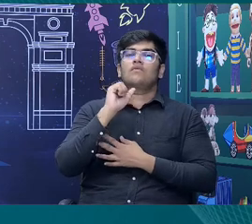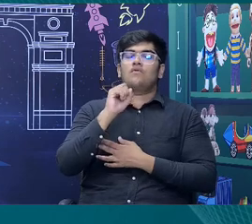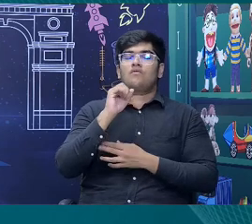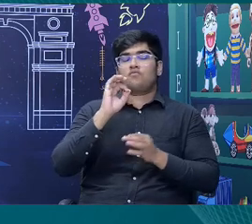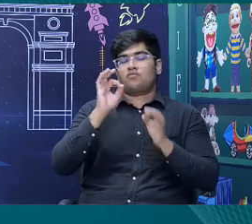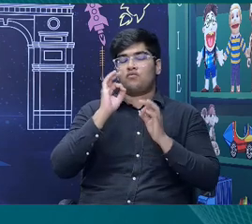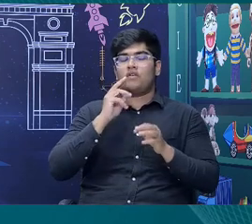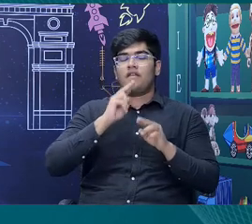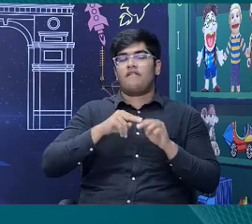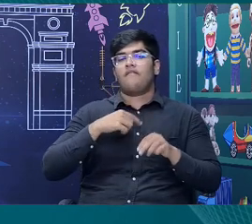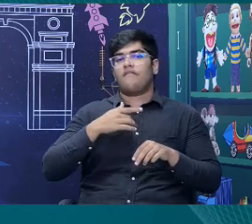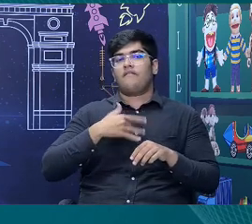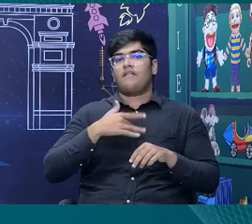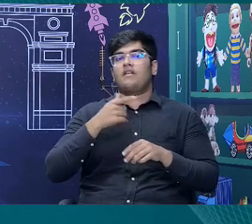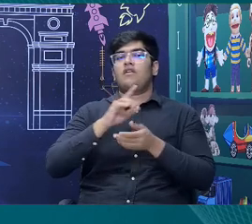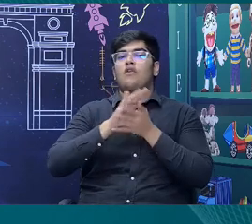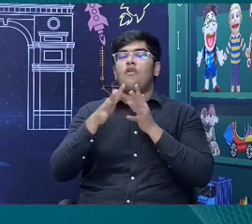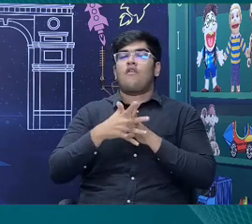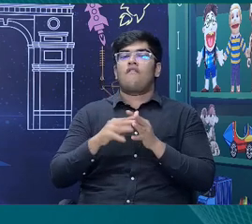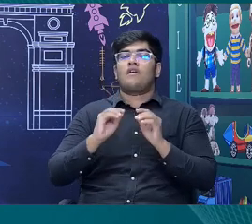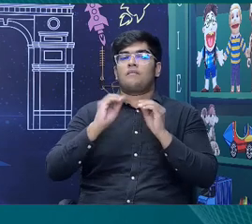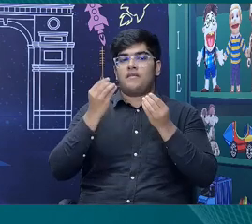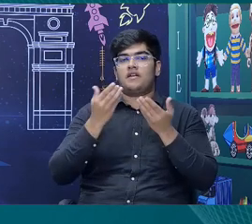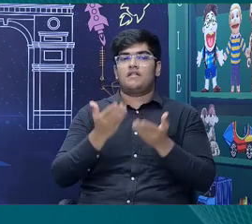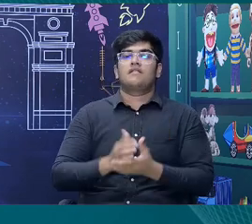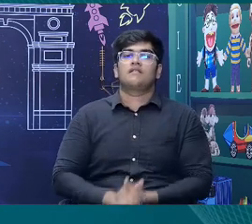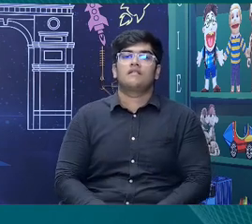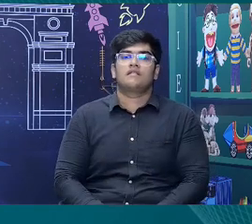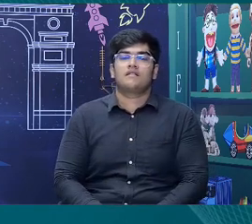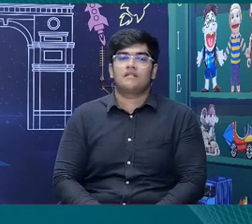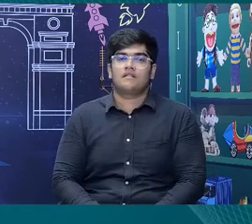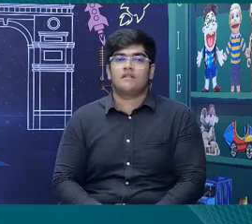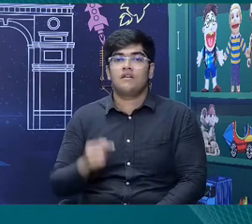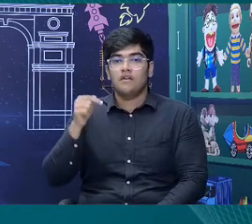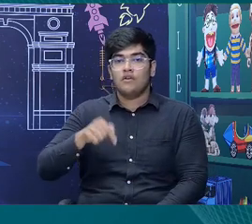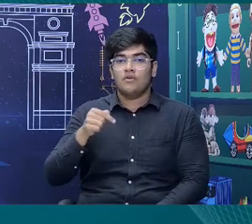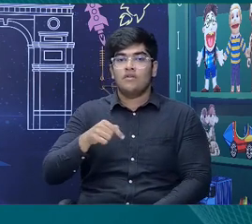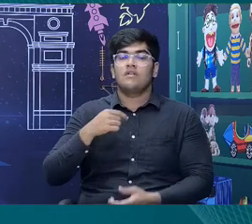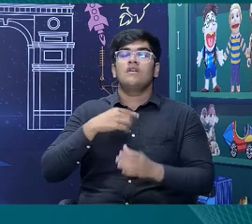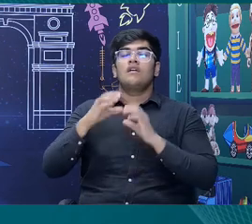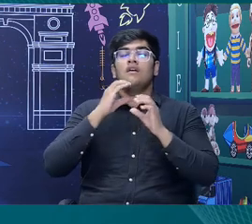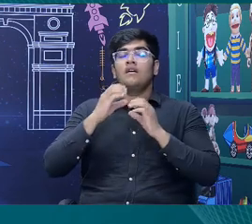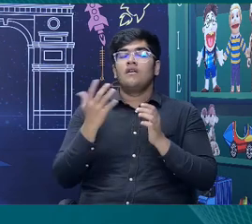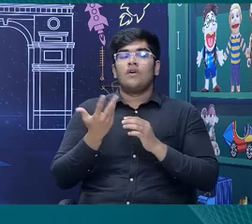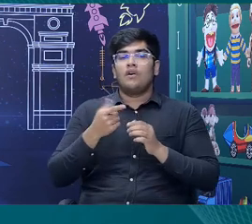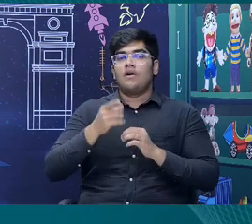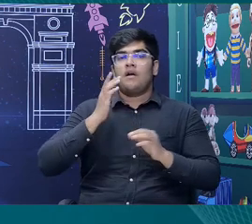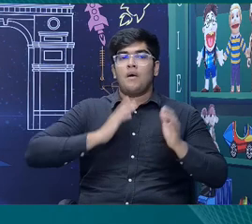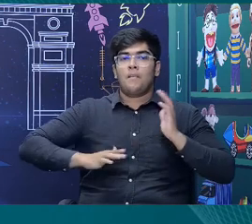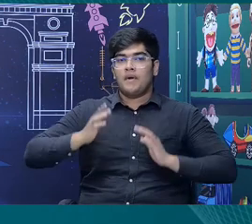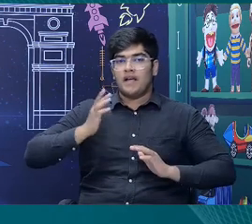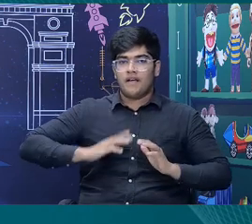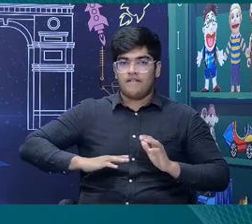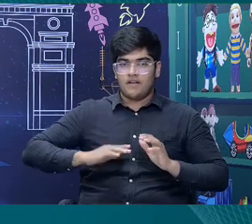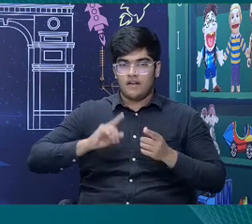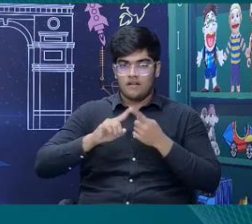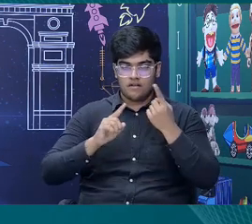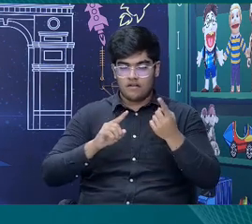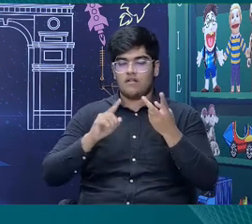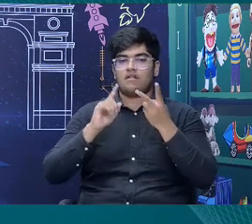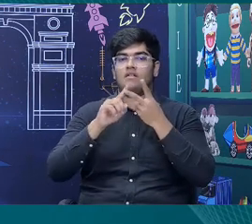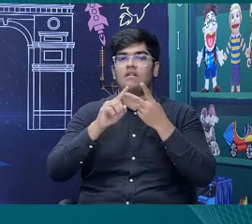जाएगा आपके लिए अपना होमवर्क अच्छे से करने के लिए बिल्कुल हमने आज बेसिकली कि है बिहेवियरिस्टिक थेरेपी साइकोडायनेमिक